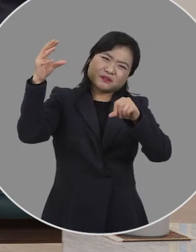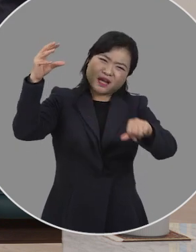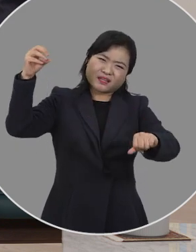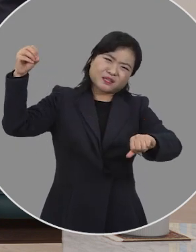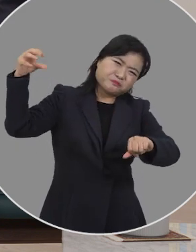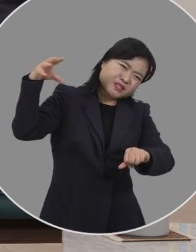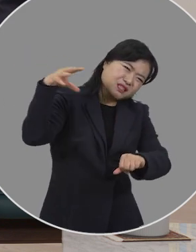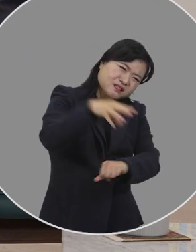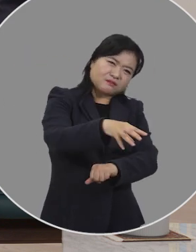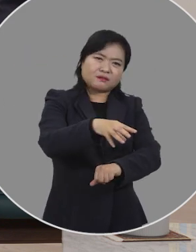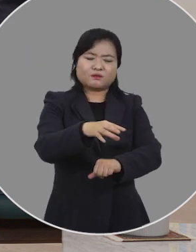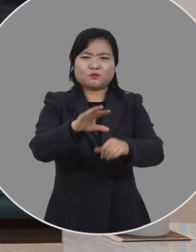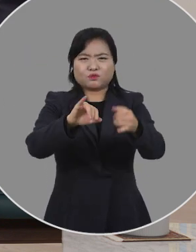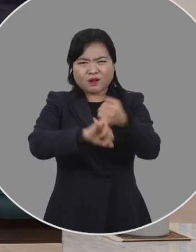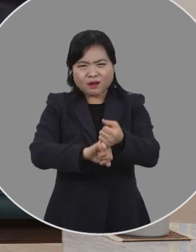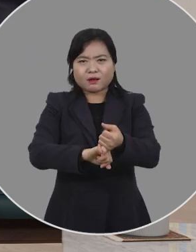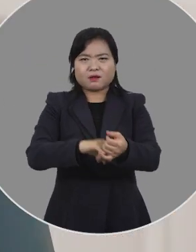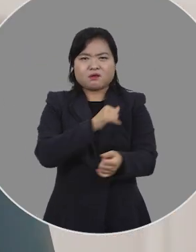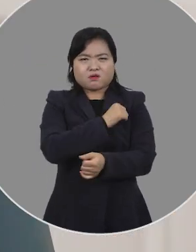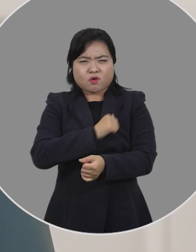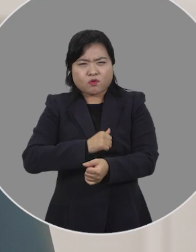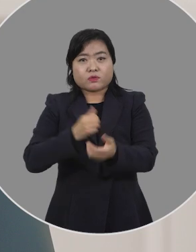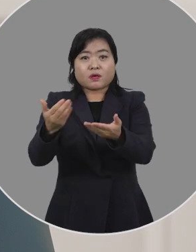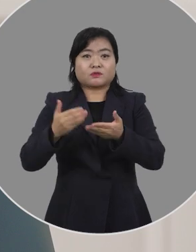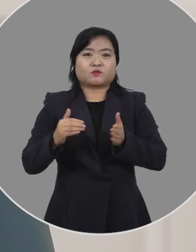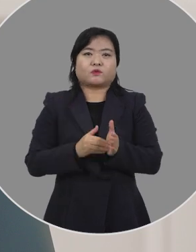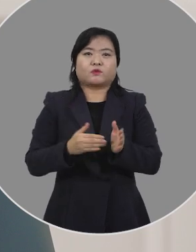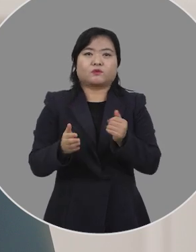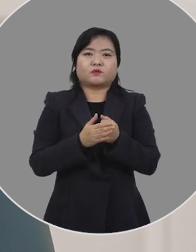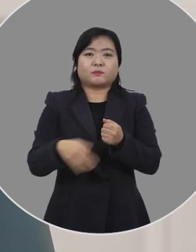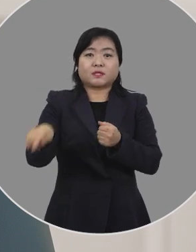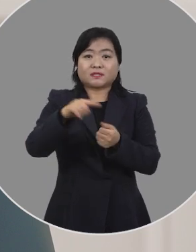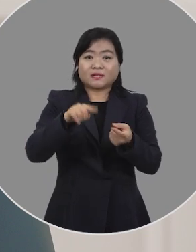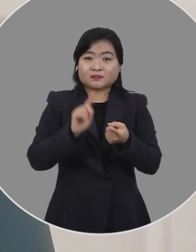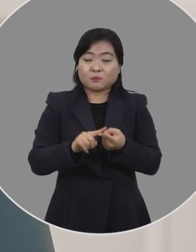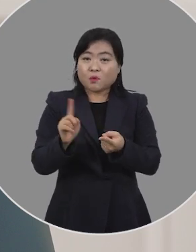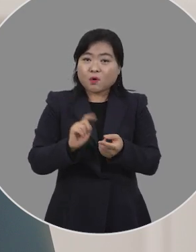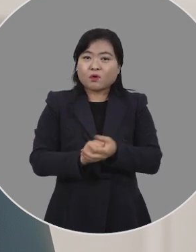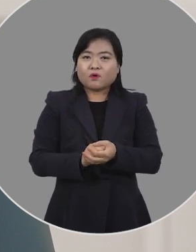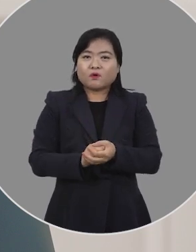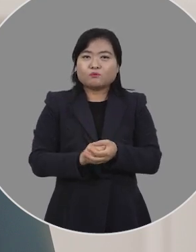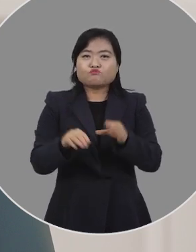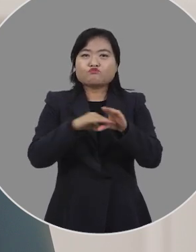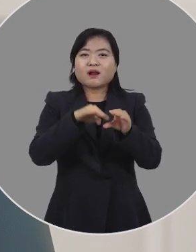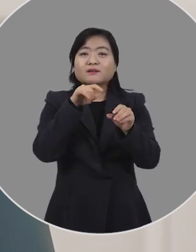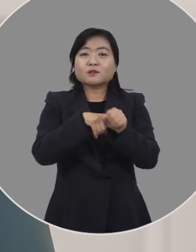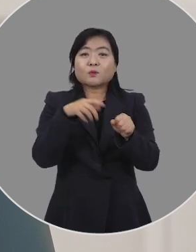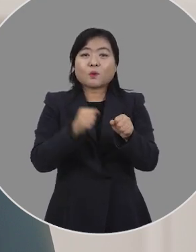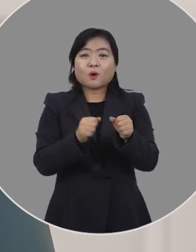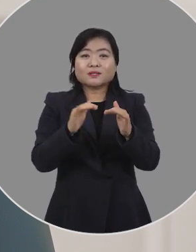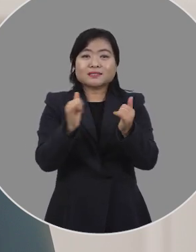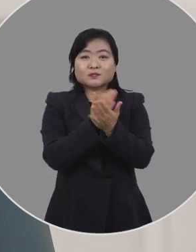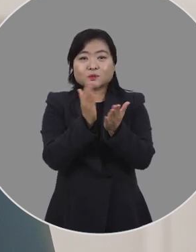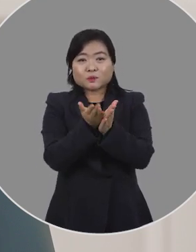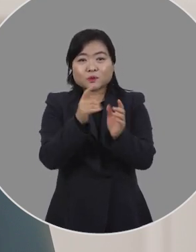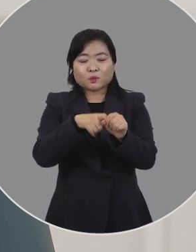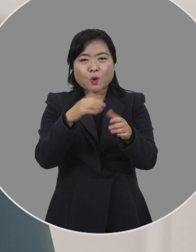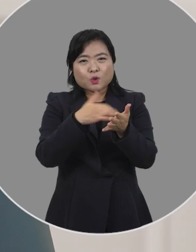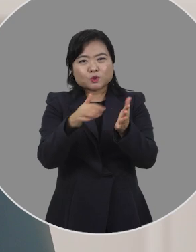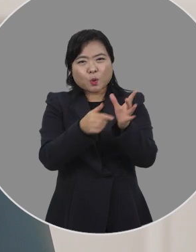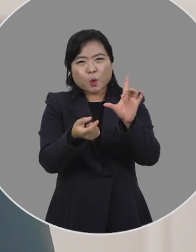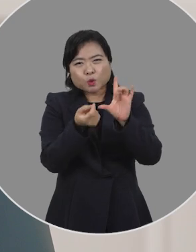라고 견디게 했거든요. 그래서 ethnic minority 그러니까 문화적으로 인종적으로